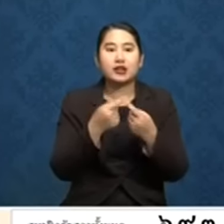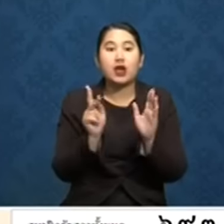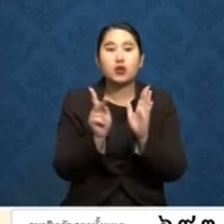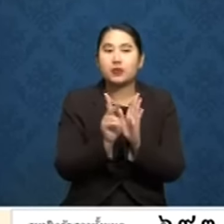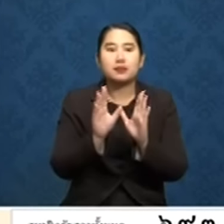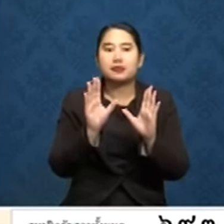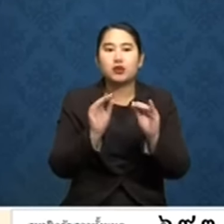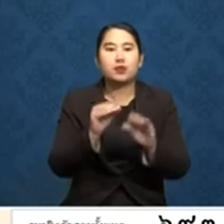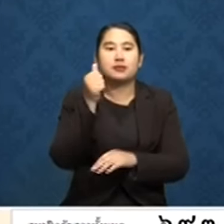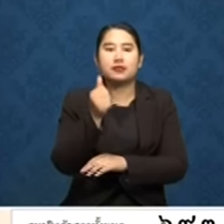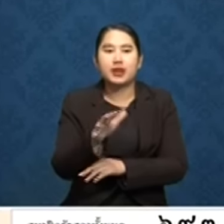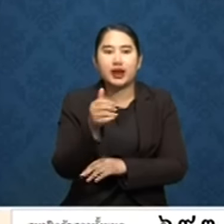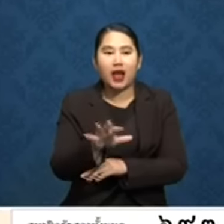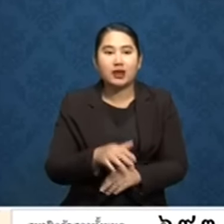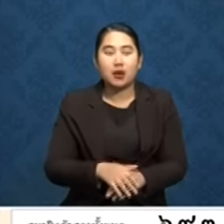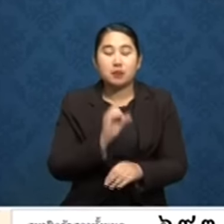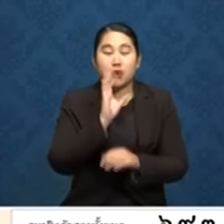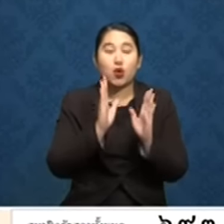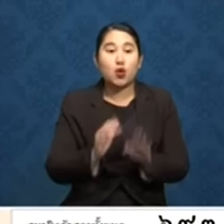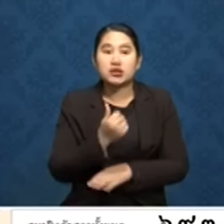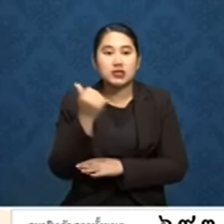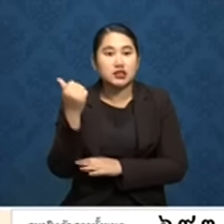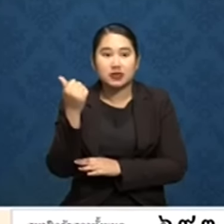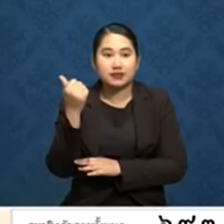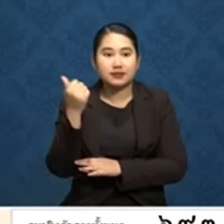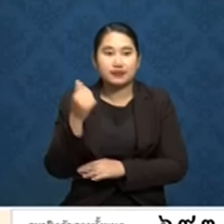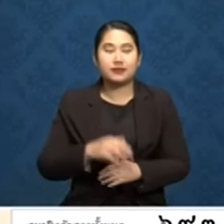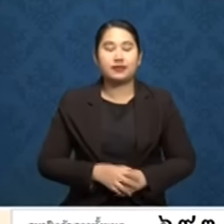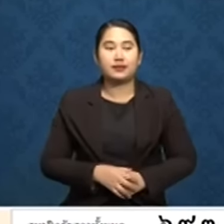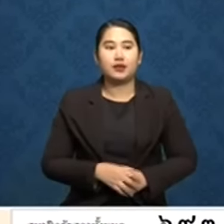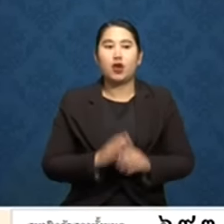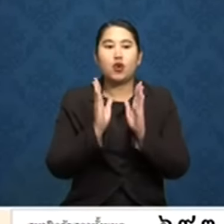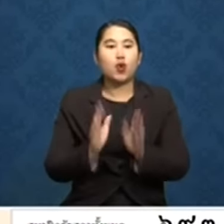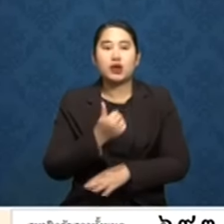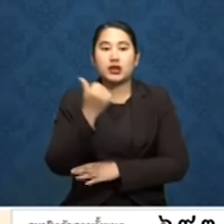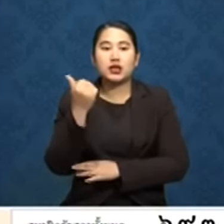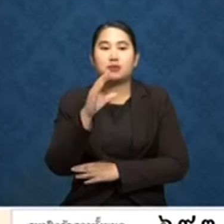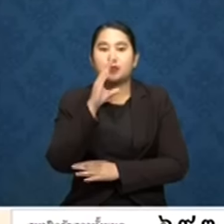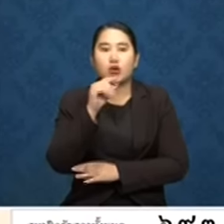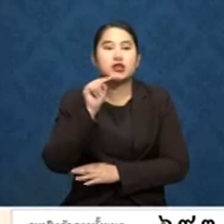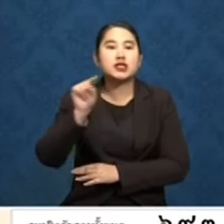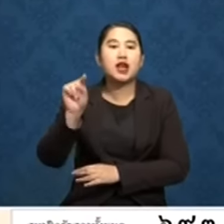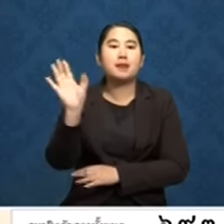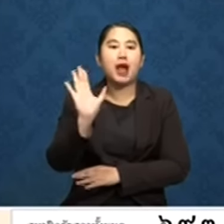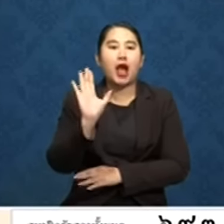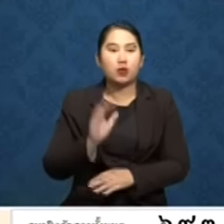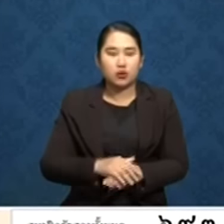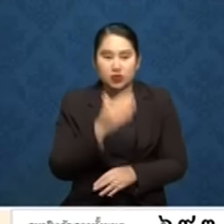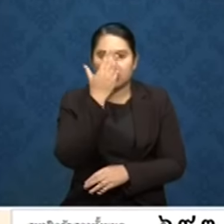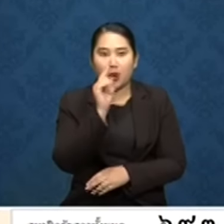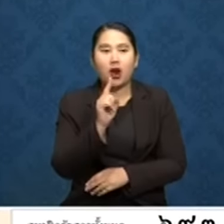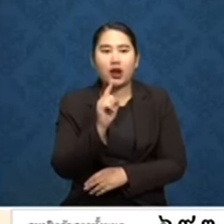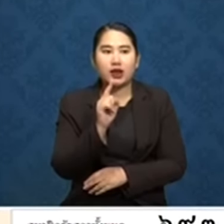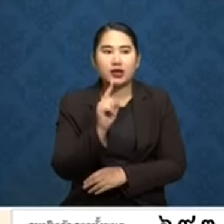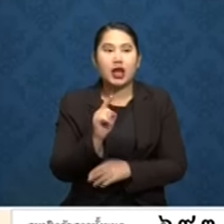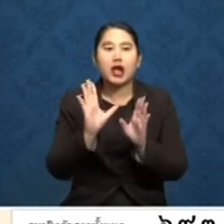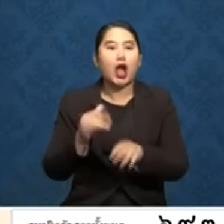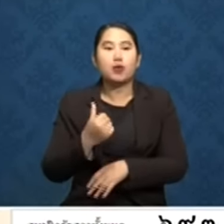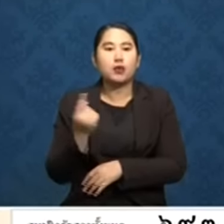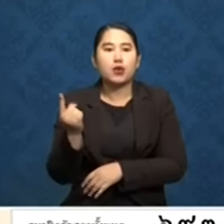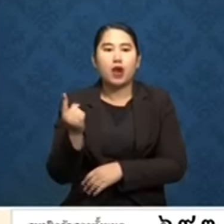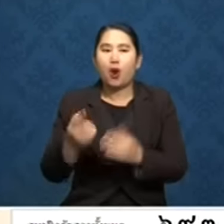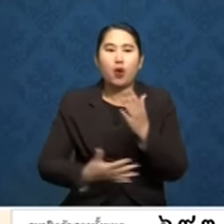ม่ให้ครับก็บอกว่าบุคคลภายนอกไม่ควรจะกล่าวถึงเพราะอะไรครับเพราะเขาไม่มีโอกา